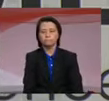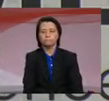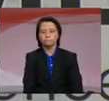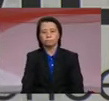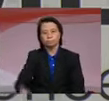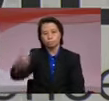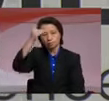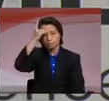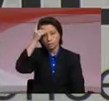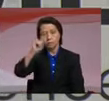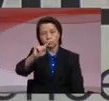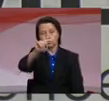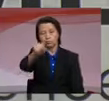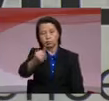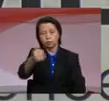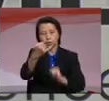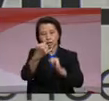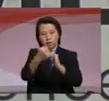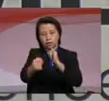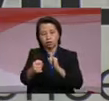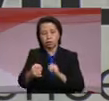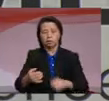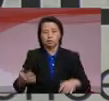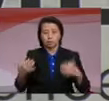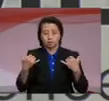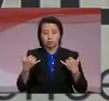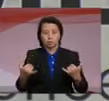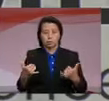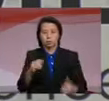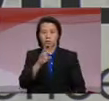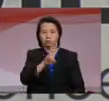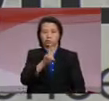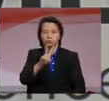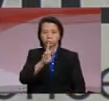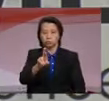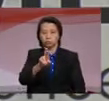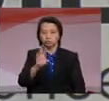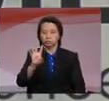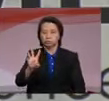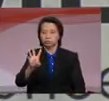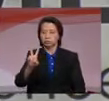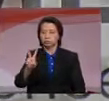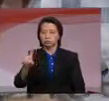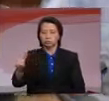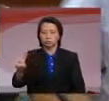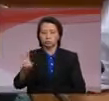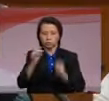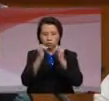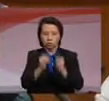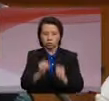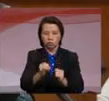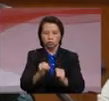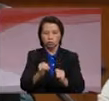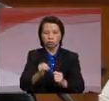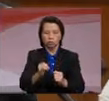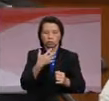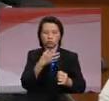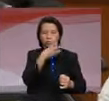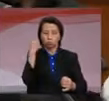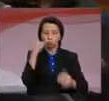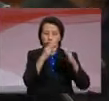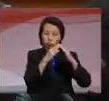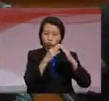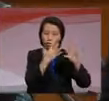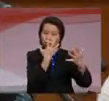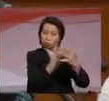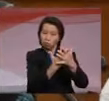Datuk, soalan terakhir Datuk. Kita tengok setakat ini 22,402 individu telah diperintahkan untuk menjalani home quarantine.